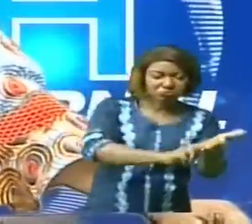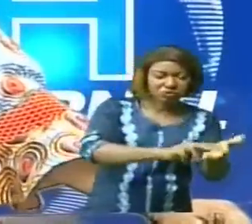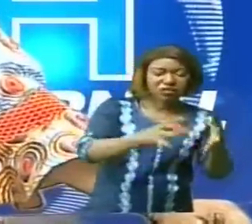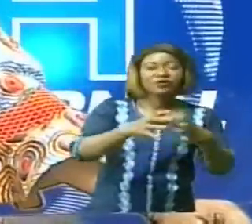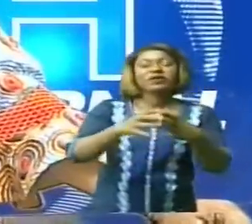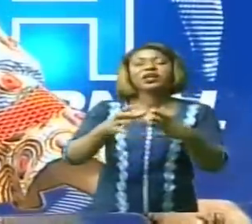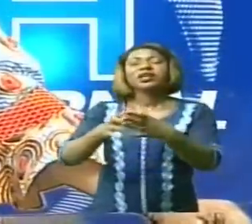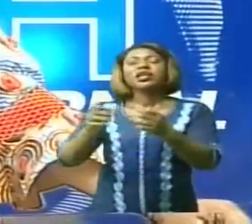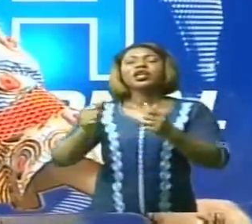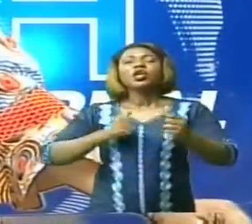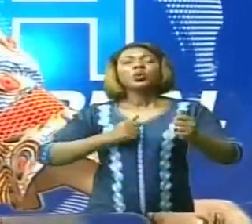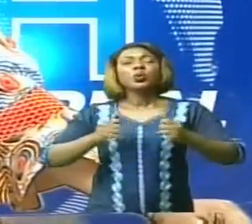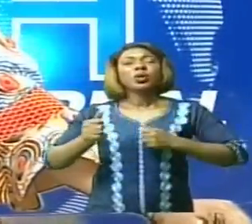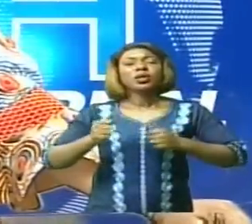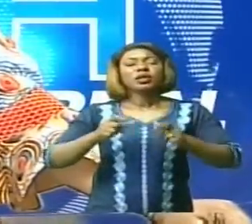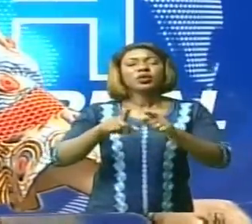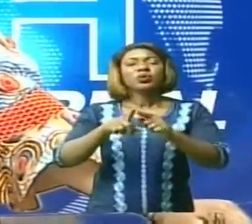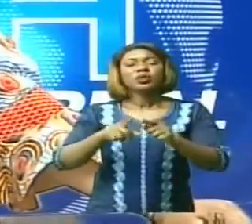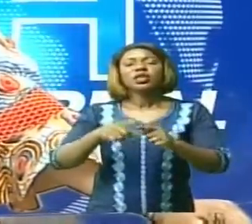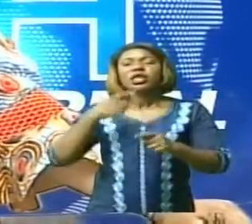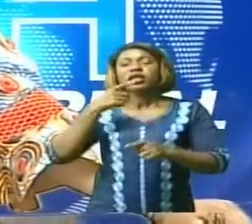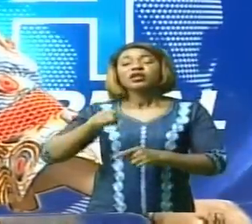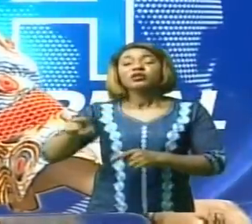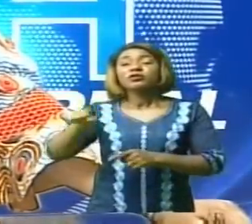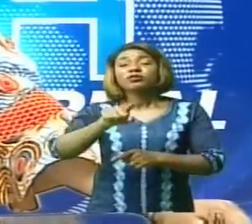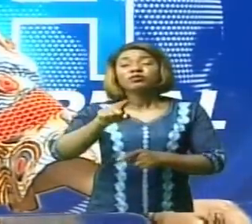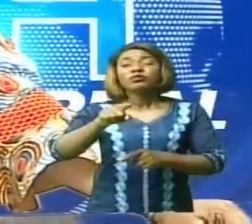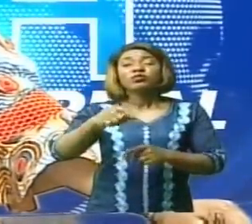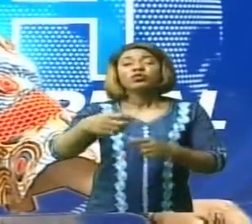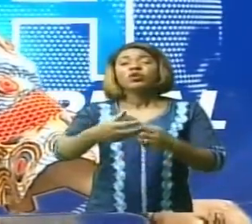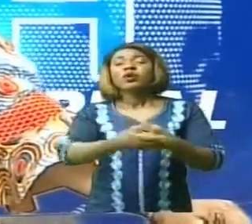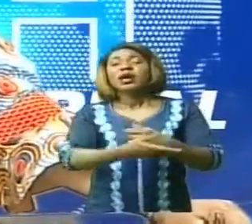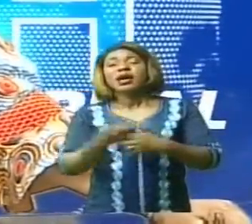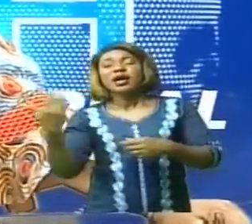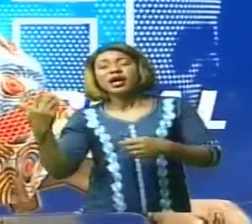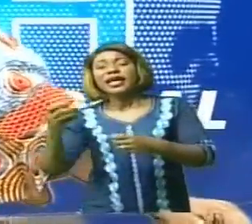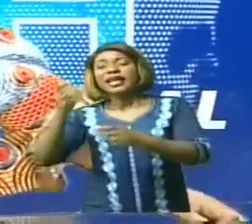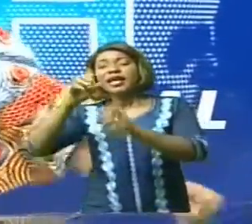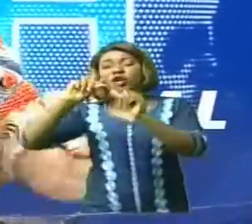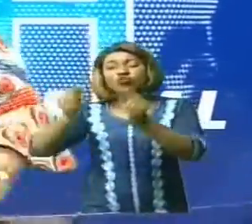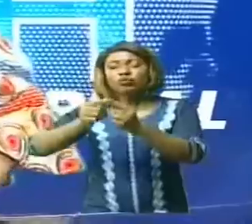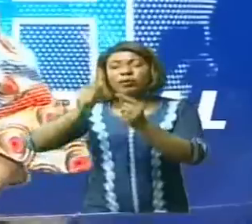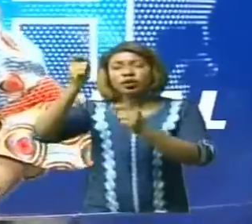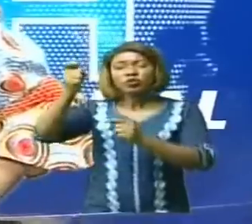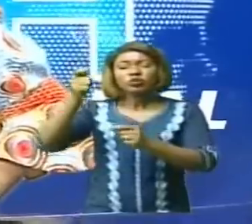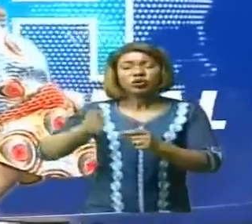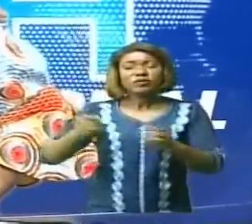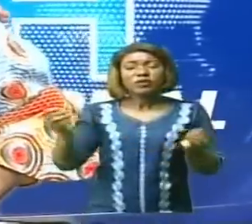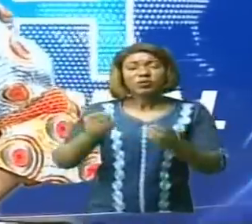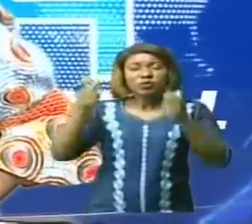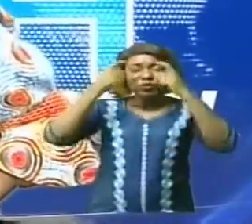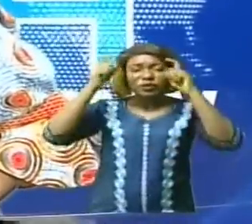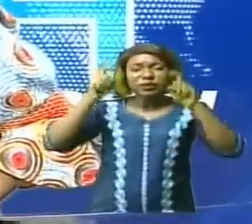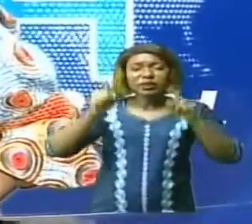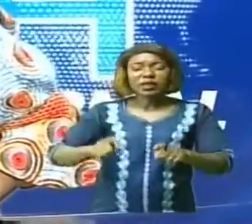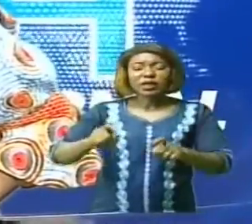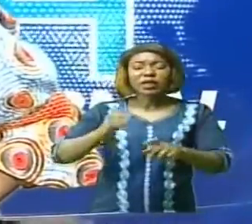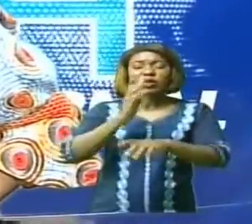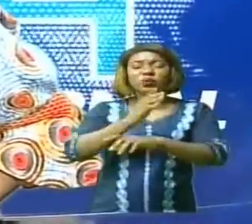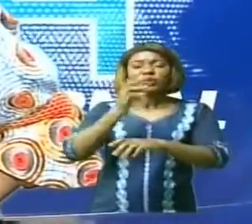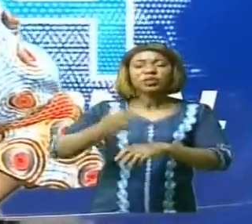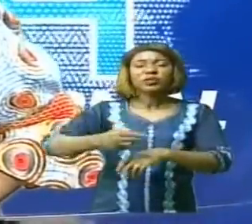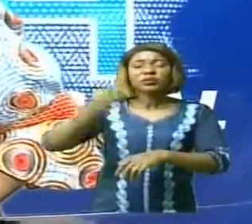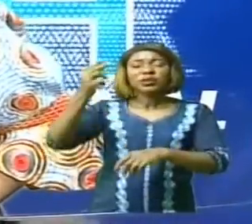Rwanda. Et il est demandé à Kigali de retirer ses troupes sur le sol congolais. Ainsi, on a décidé le Conseil supérieur de la défense de la